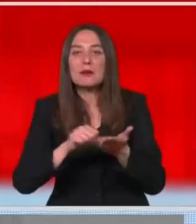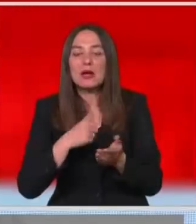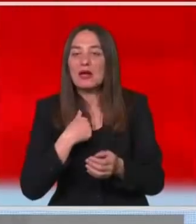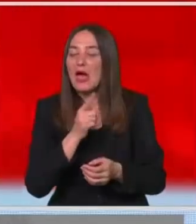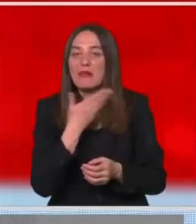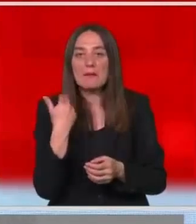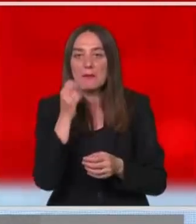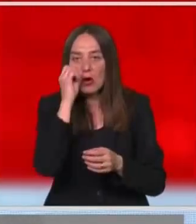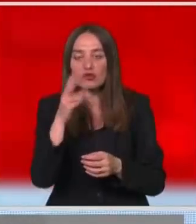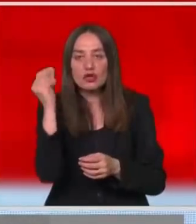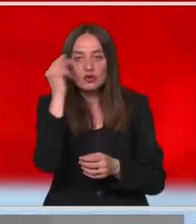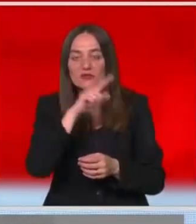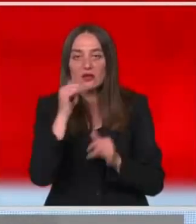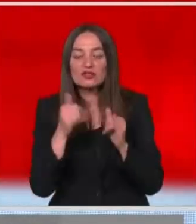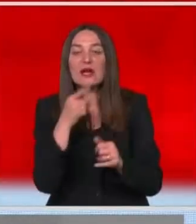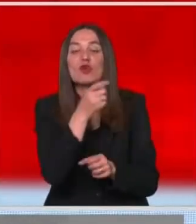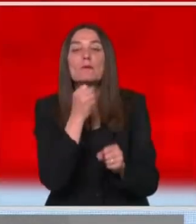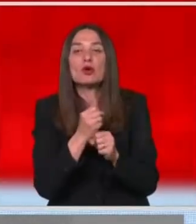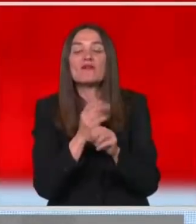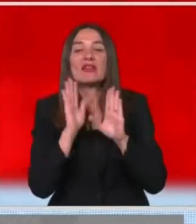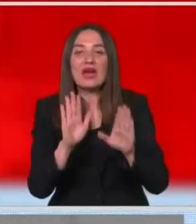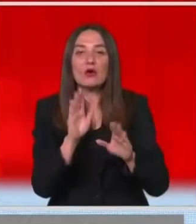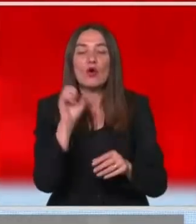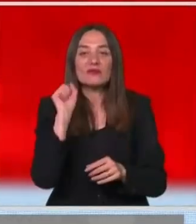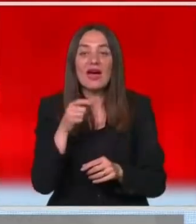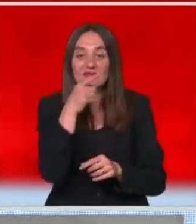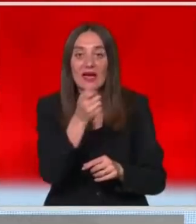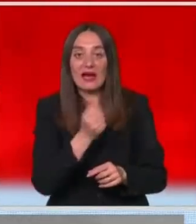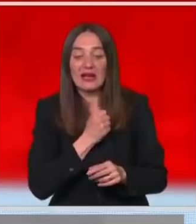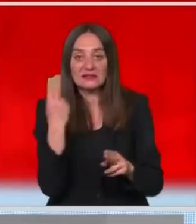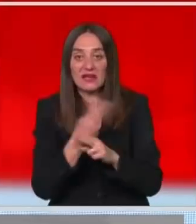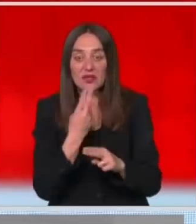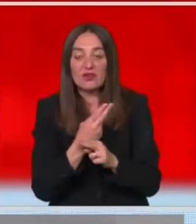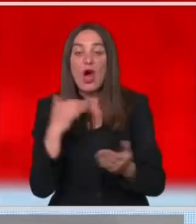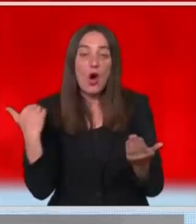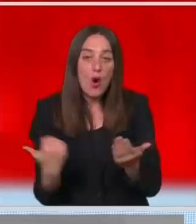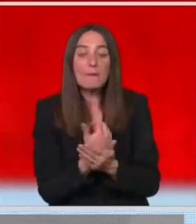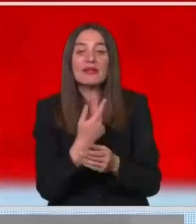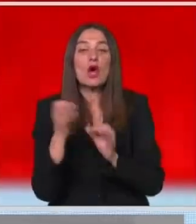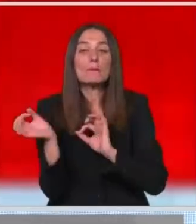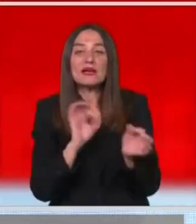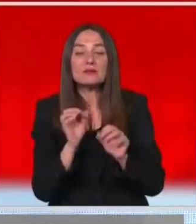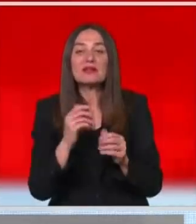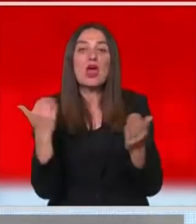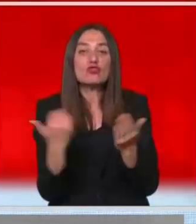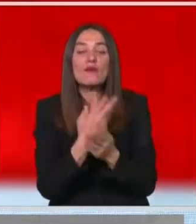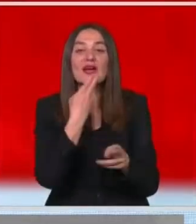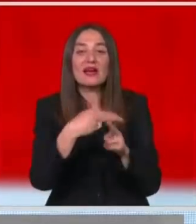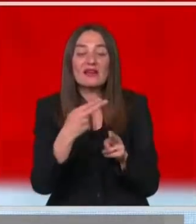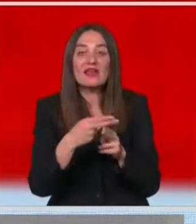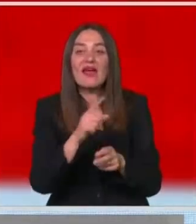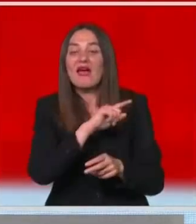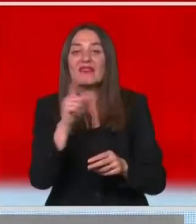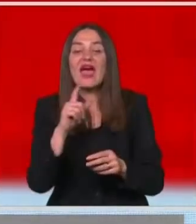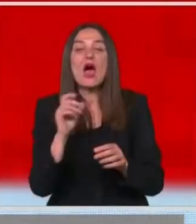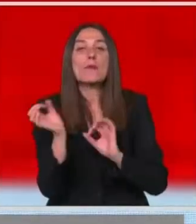loše iskustva do sada. Da ćemo to uraditi tako da te garancije državne, opet ponavljam, obezbedimo za nove kredite, a ne